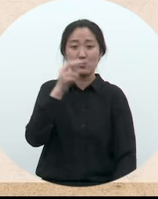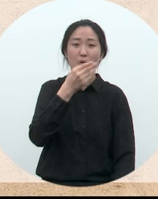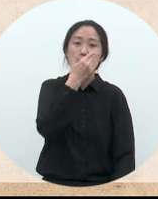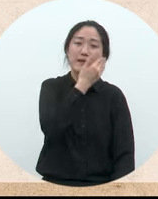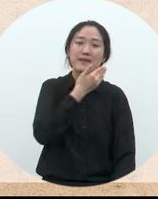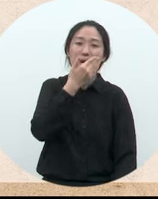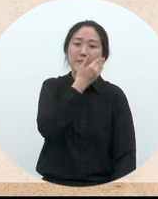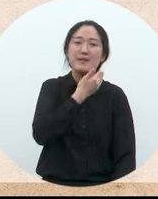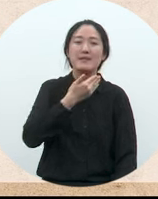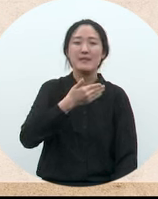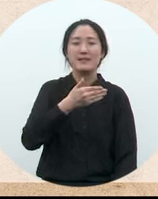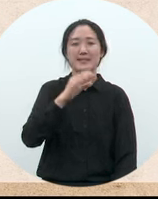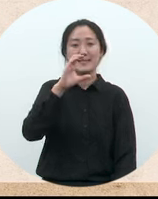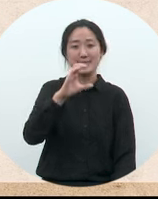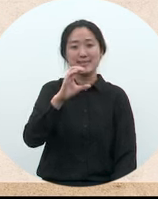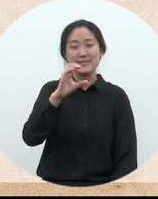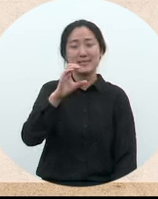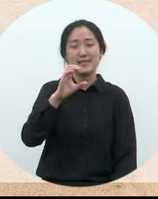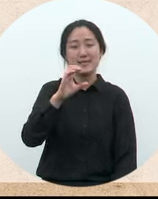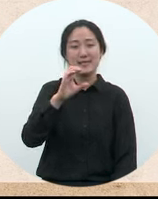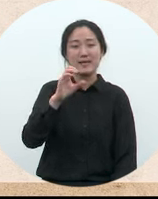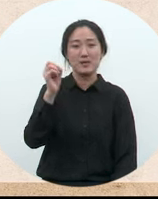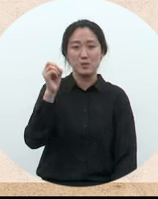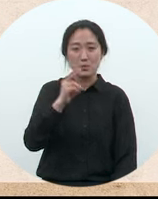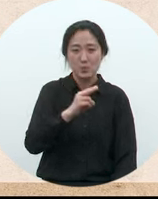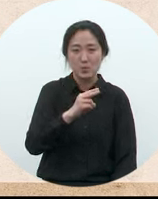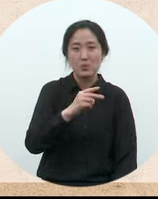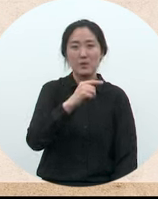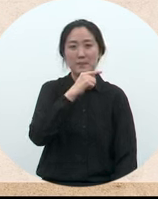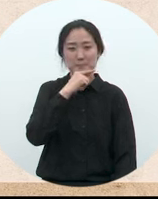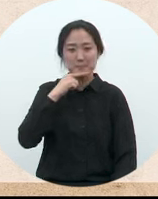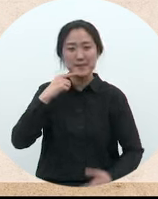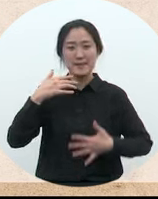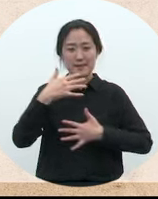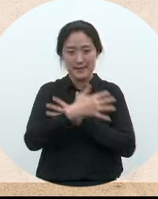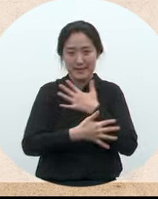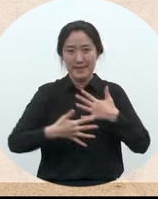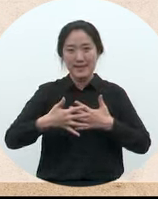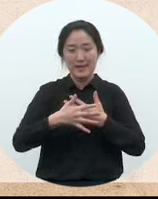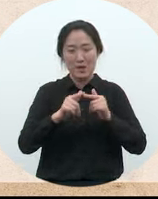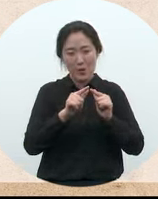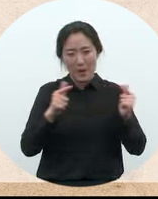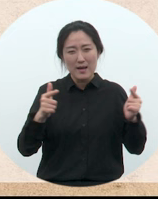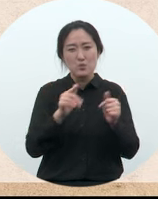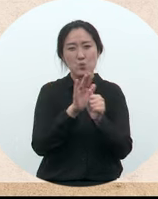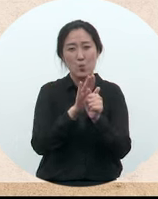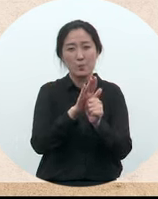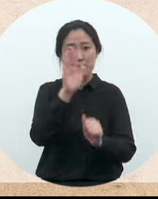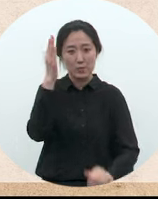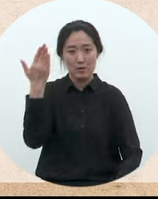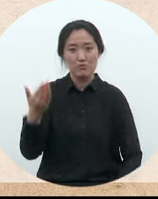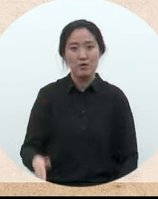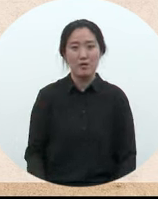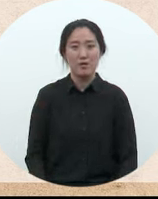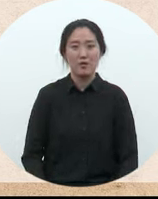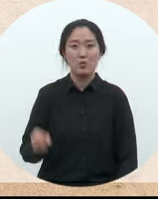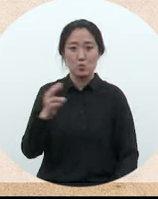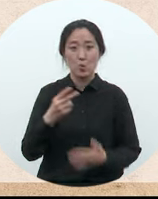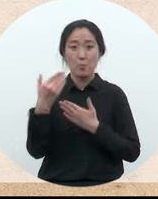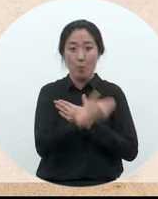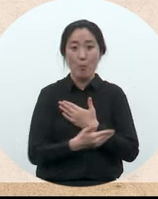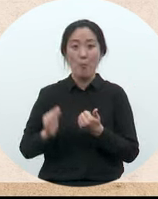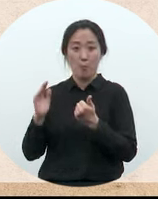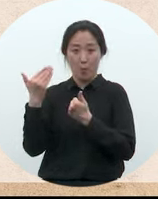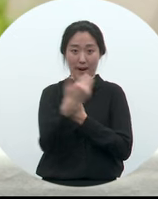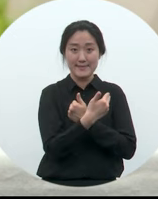대추에는 비타민C, 피 성분들이 많이 들어있기 때문에 역시 심혈관 질환을 예방해 주는데 도움이 되고요.